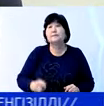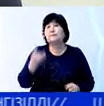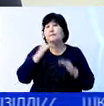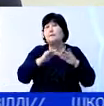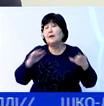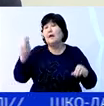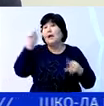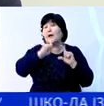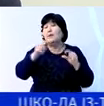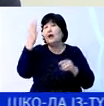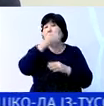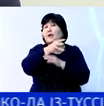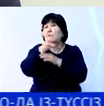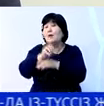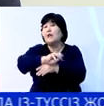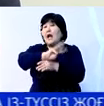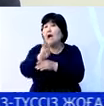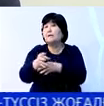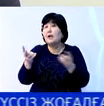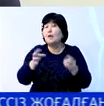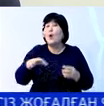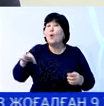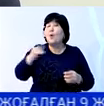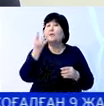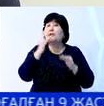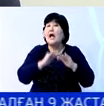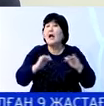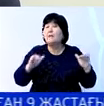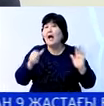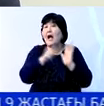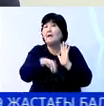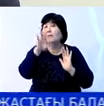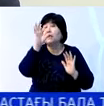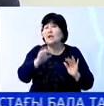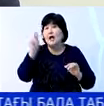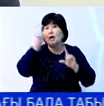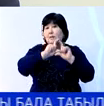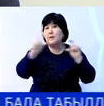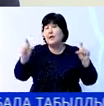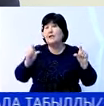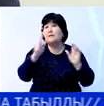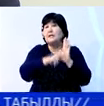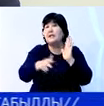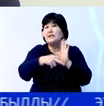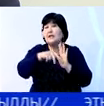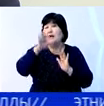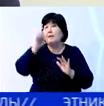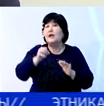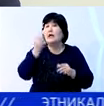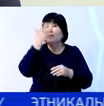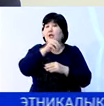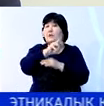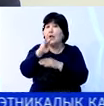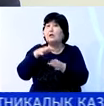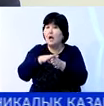Балабақшалар мен мектептерді бейне бақылаумен қамтамасыз ету. Облыстағы балабақшалардың 60%, мектептердің 88% бейне бақылаумен қамтамасыз